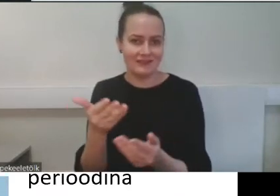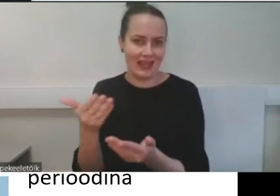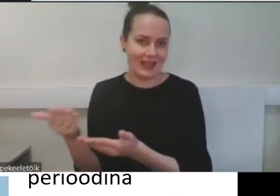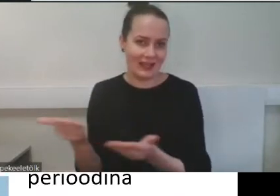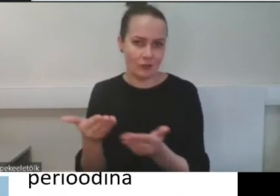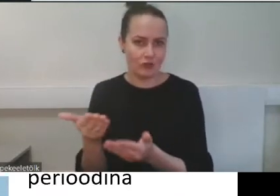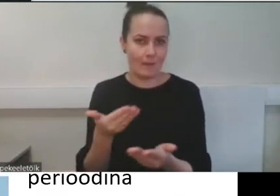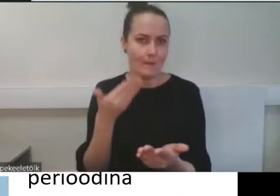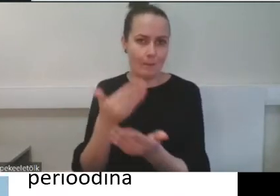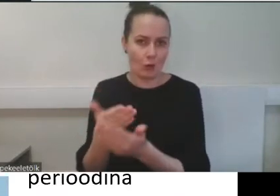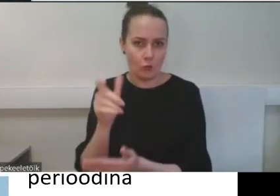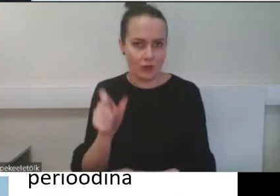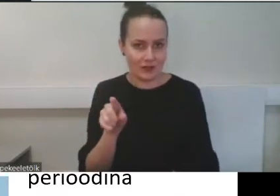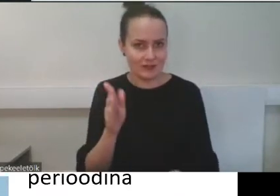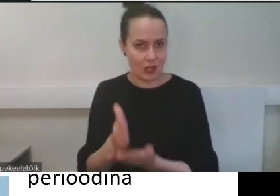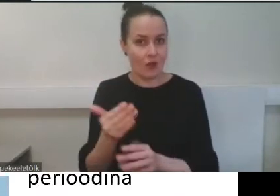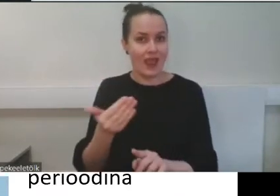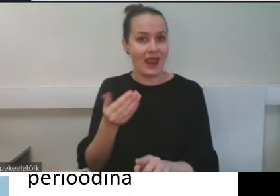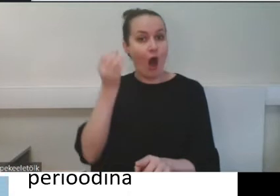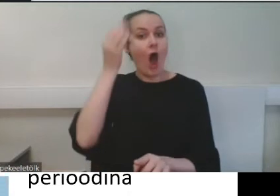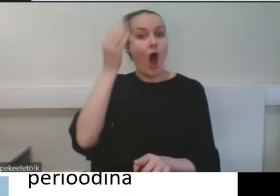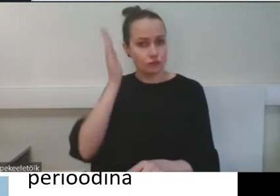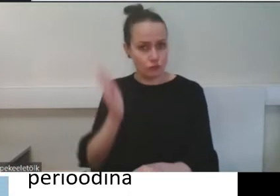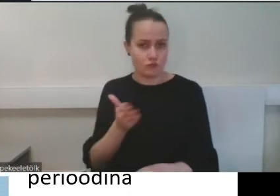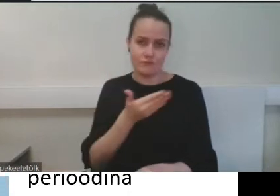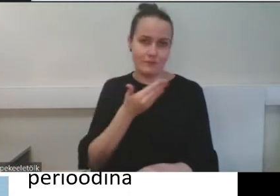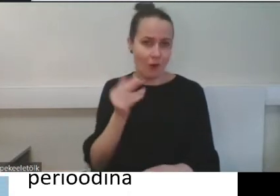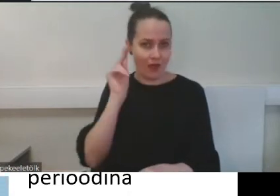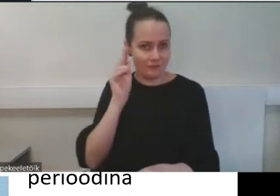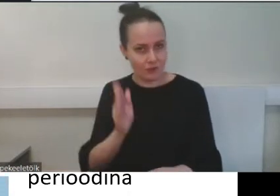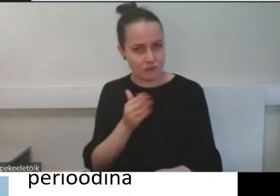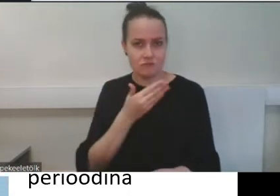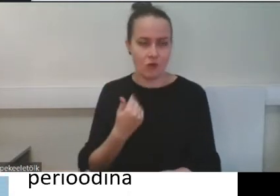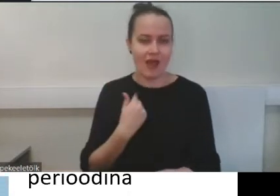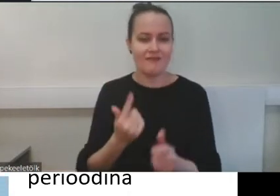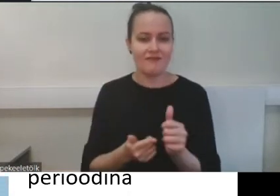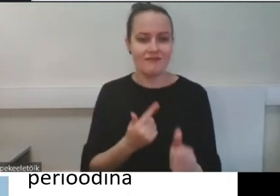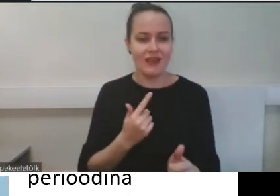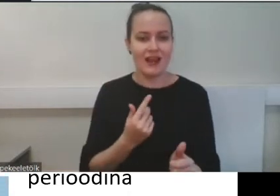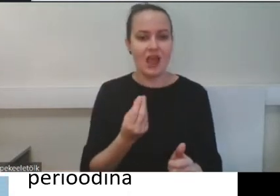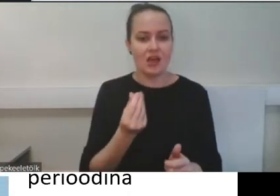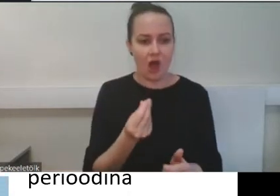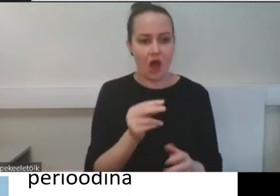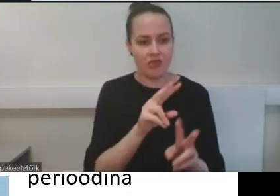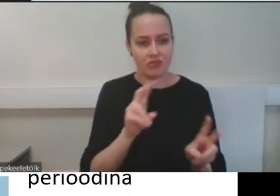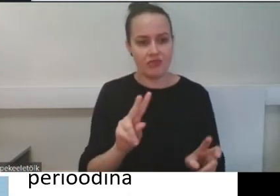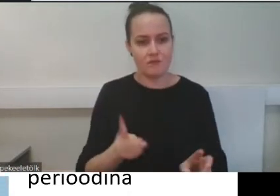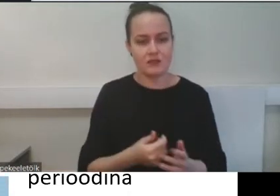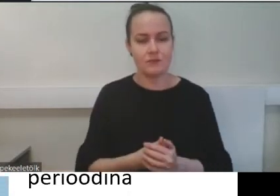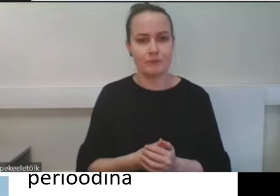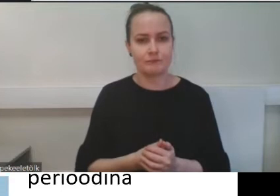alati sotsiaalministeerium ja aruande nimetusena siis vastav teenus, mille kohta huvi